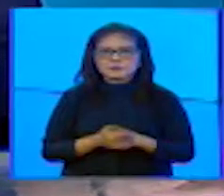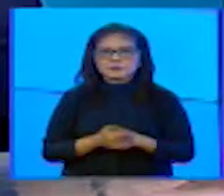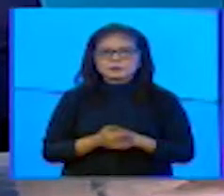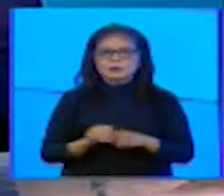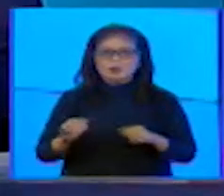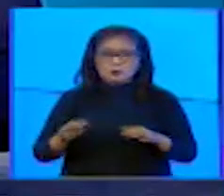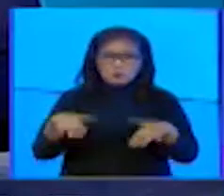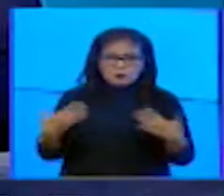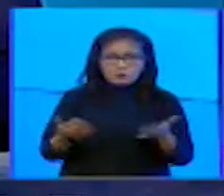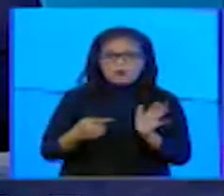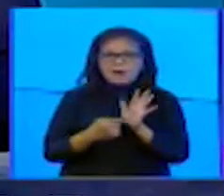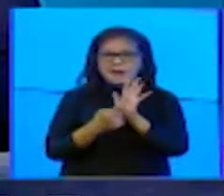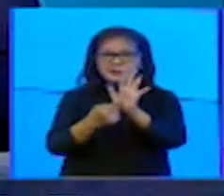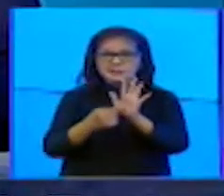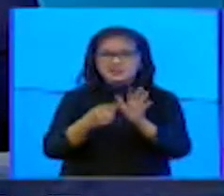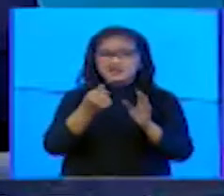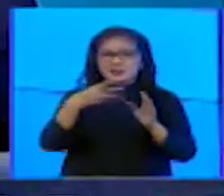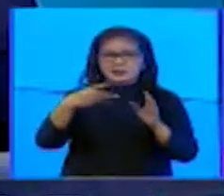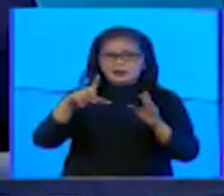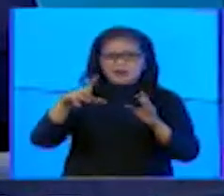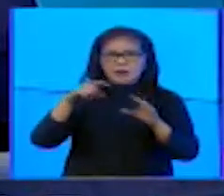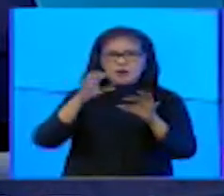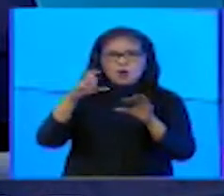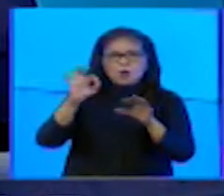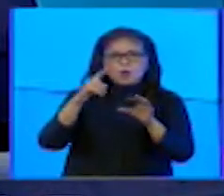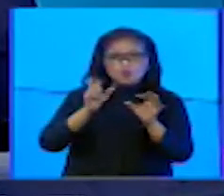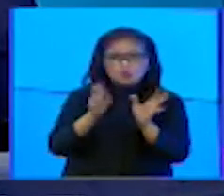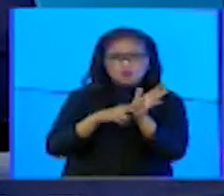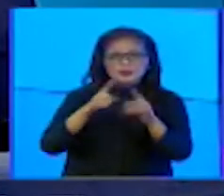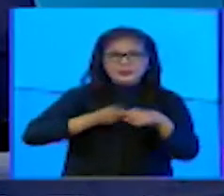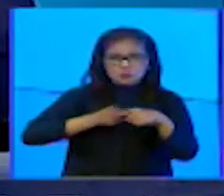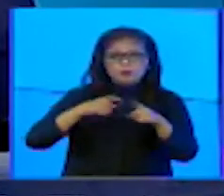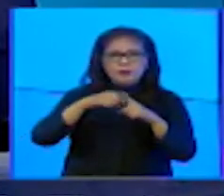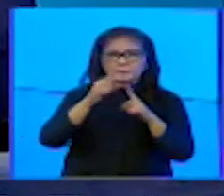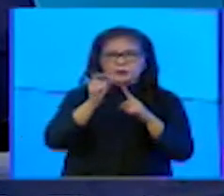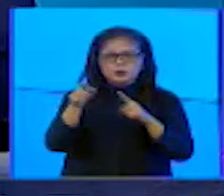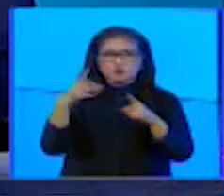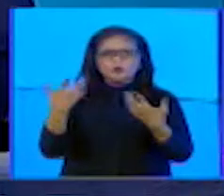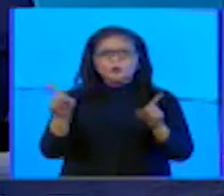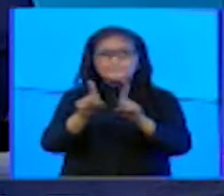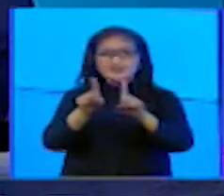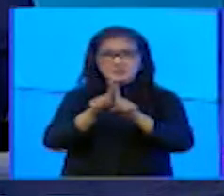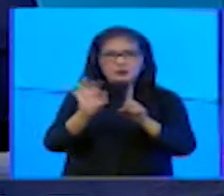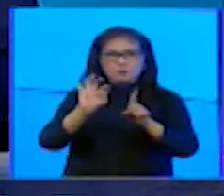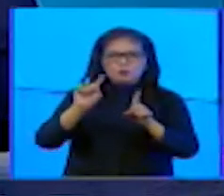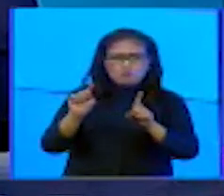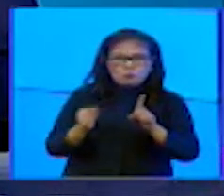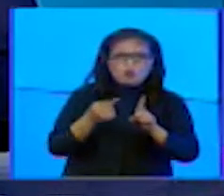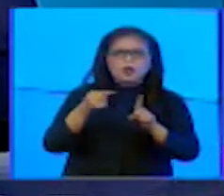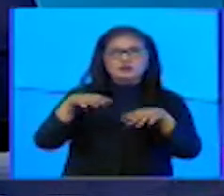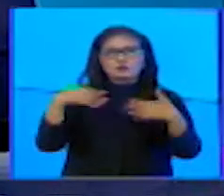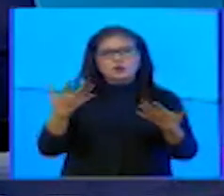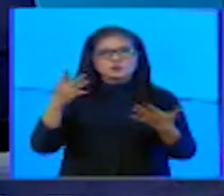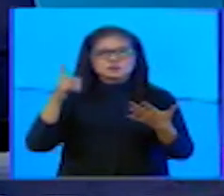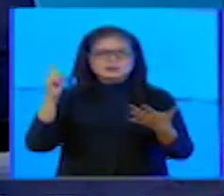Pemirsa, meski hasil real count KPU belum keluar, namun sejumlah paslon di beberapa wilayah sudah mulai saling klaim atas kemenangan. Di Kabupaten